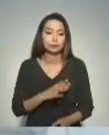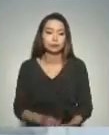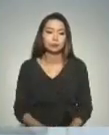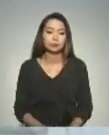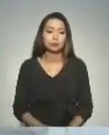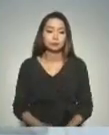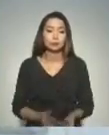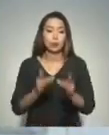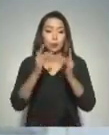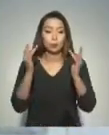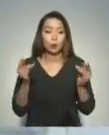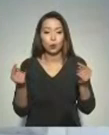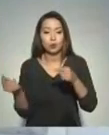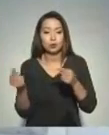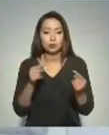Мосттың екі жағында